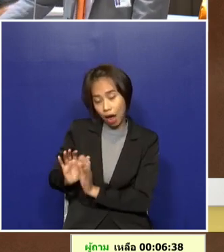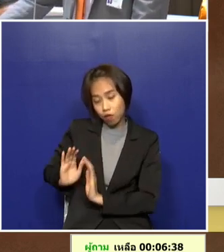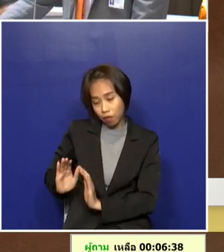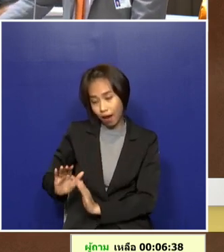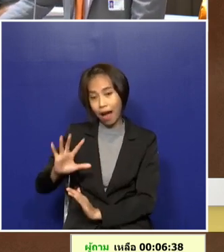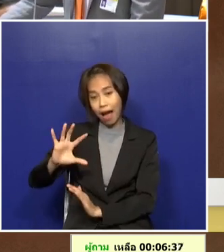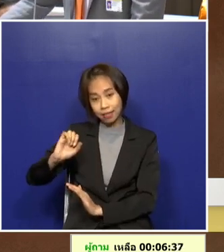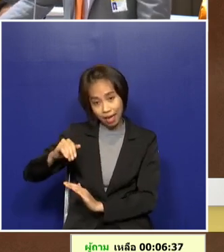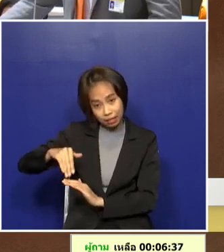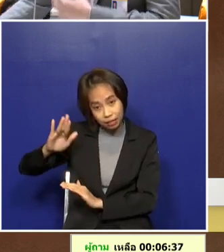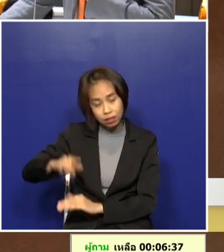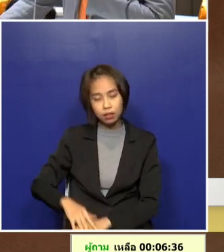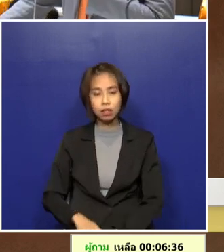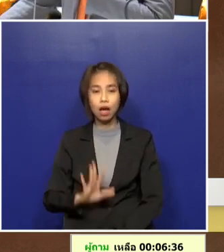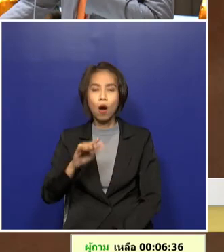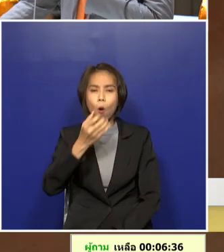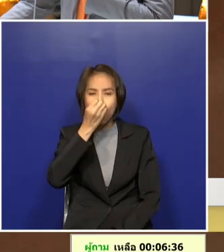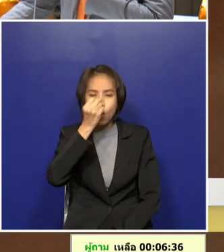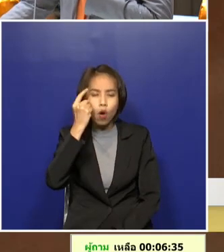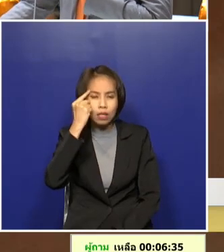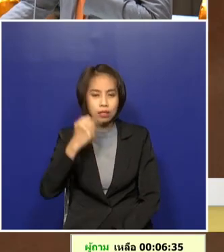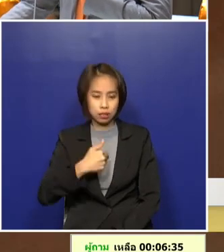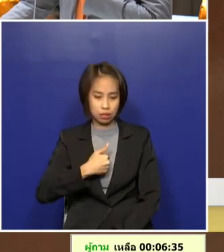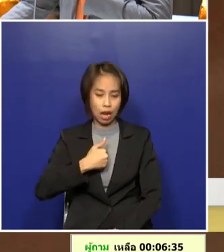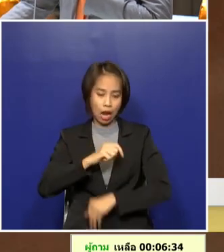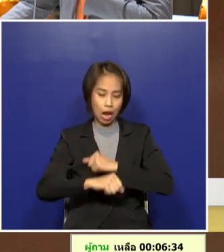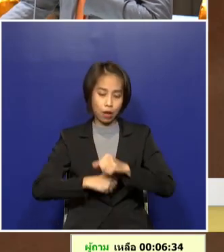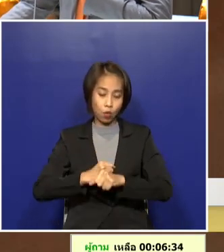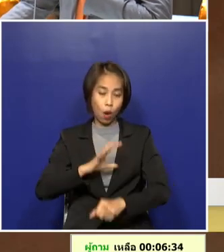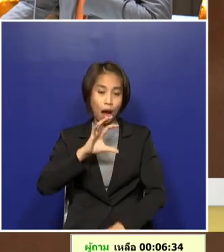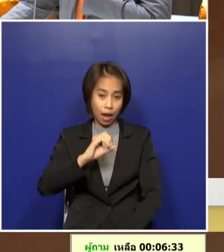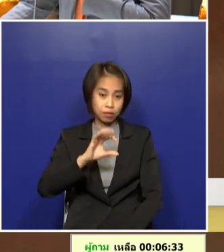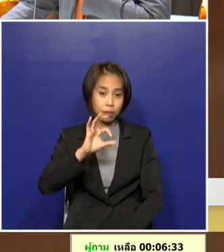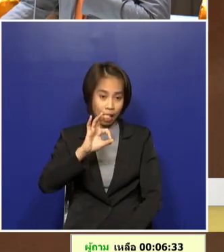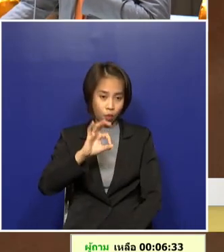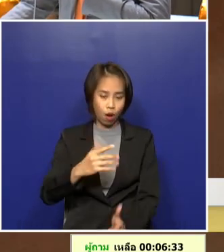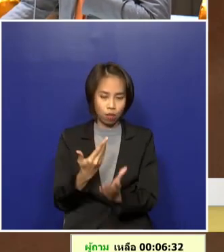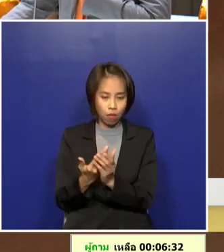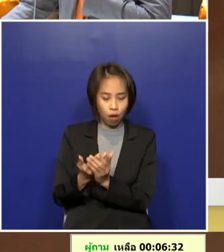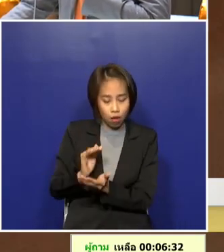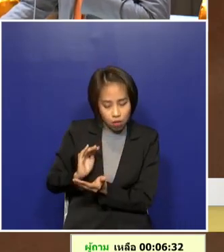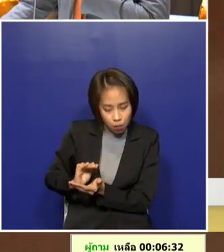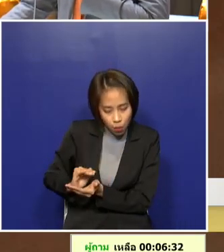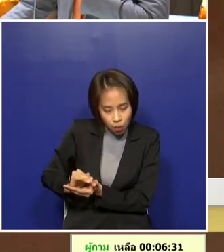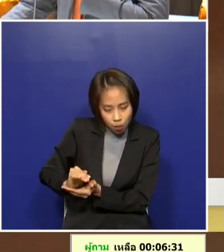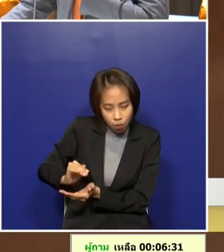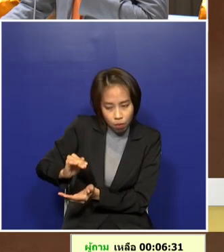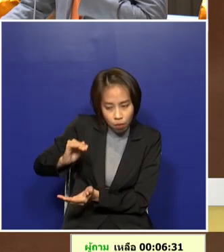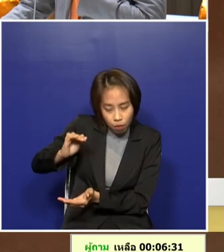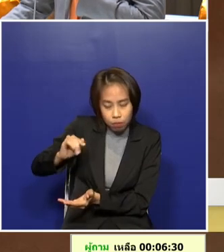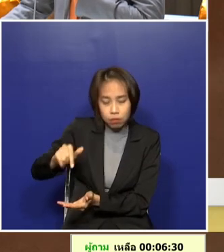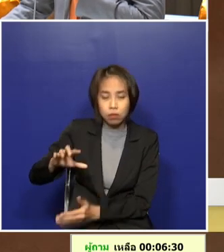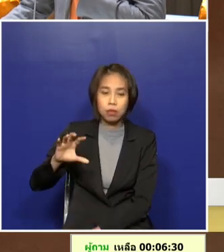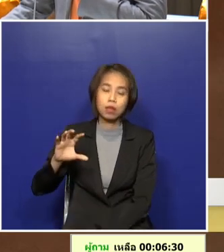ถ้าสมมุติว่าลองคิดดูง่ายๆครับผมเป็นคนอายุ59เนี่ยแล้วผมเก็บตังค์มาทั้งชีวิต 500,000 บาทเพื่อใช้เนี่ยแต่ผมดันมาสะดุด